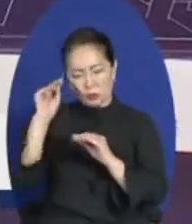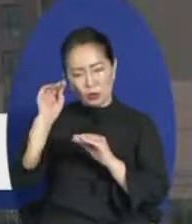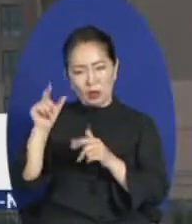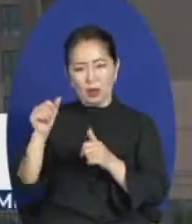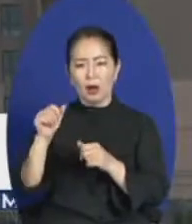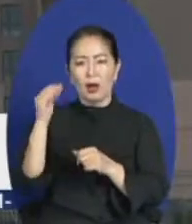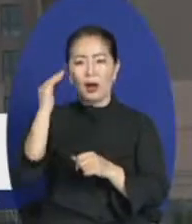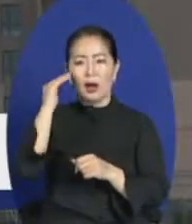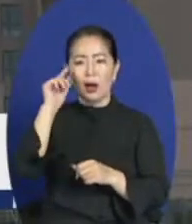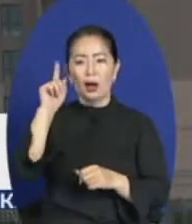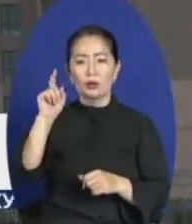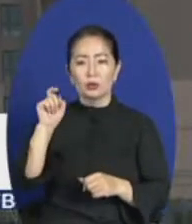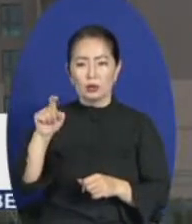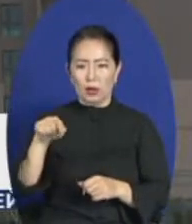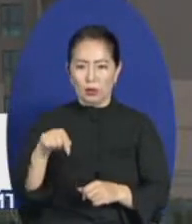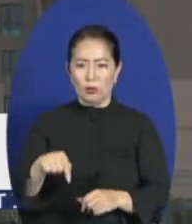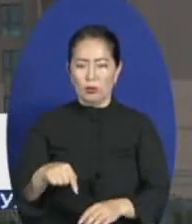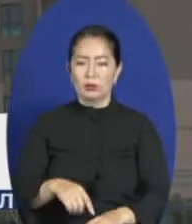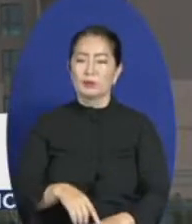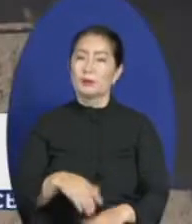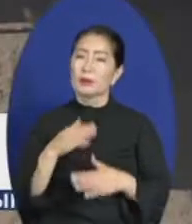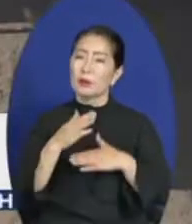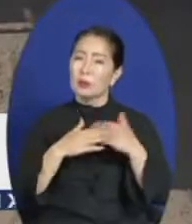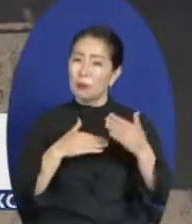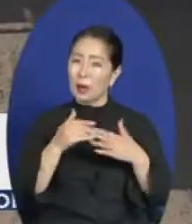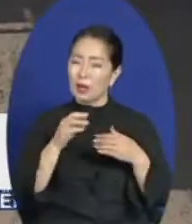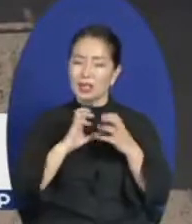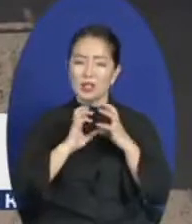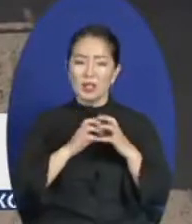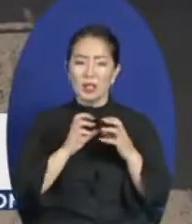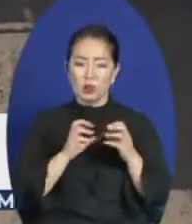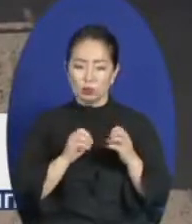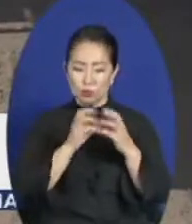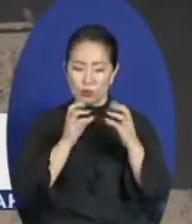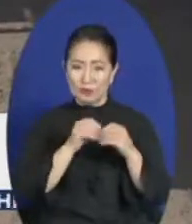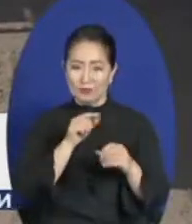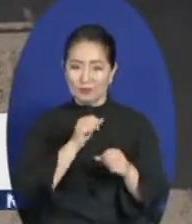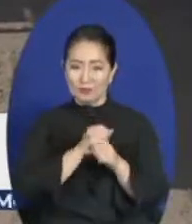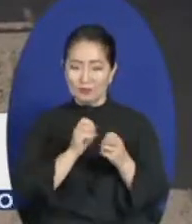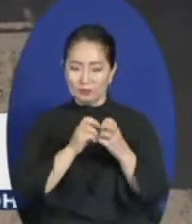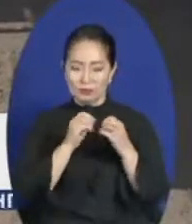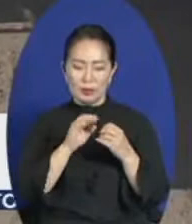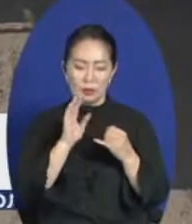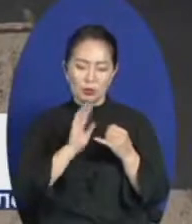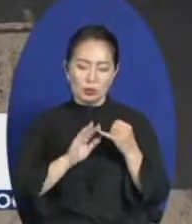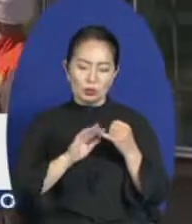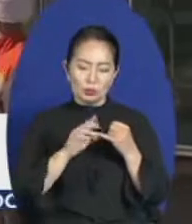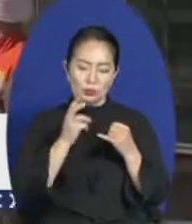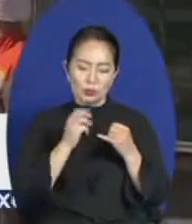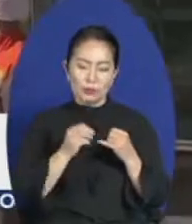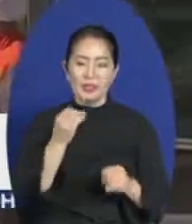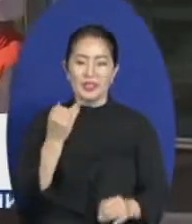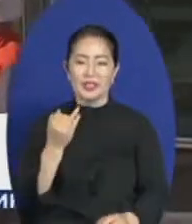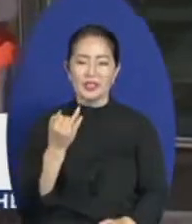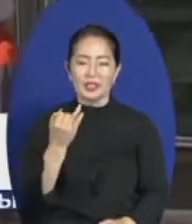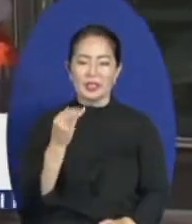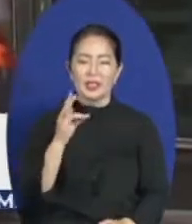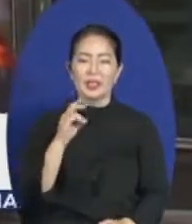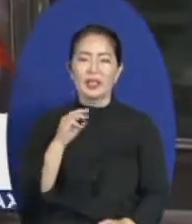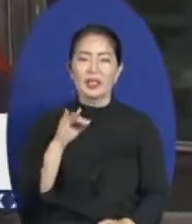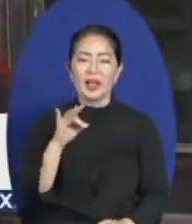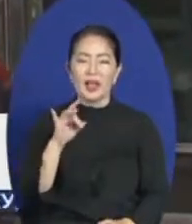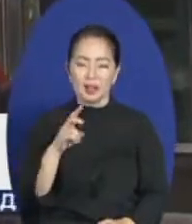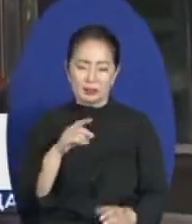салбарын сүмд тулгарч байгаа. Барилгачид дэлхийн чигт нийцсэн бүтээн байгуулалтыг бий болгож хамгийн сүүлийн үеийн интерьер технологийн шийдлийг нэвтрүүлсээр